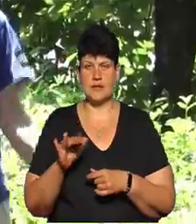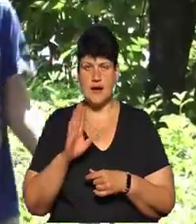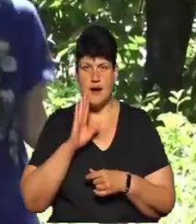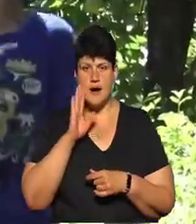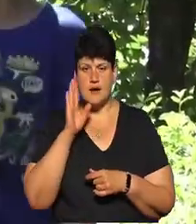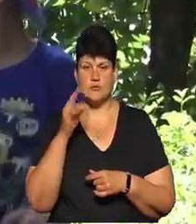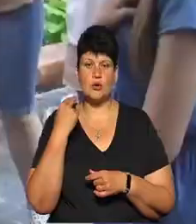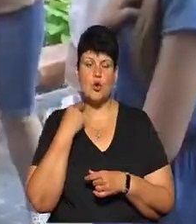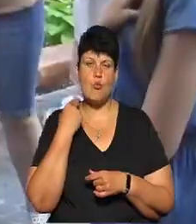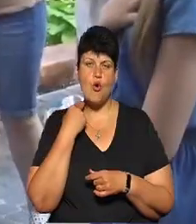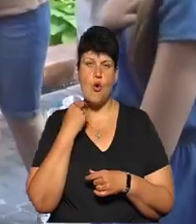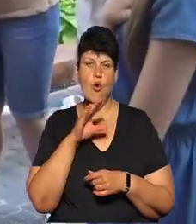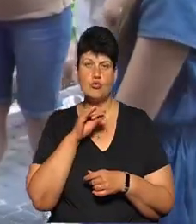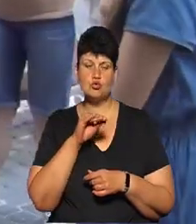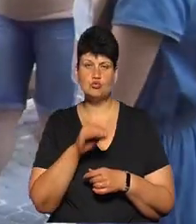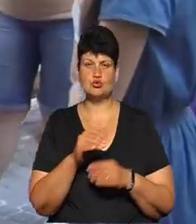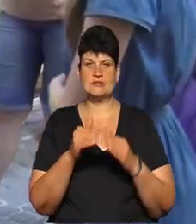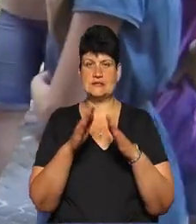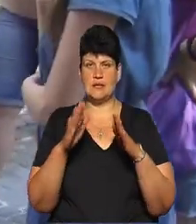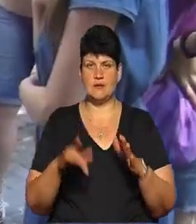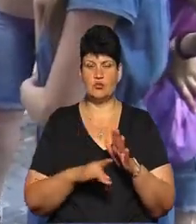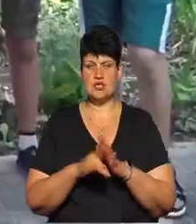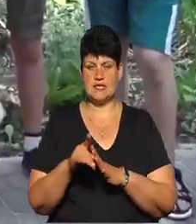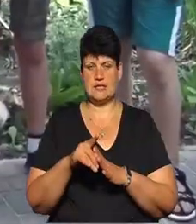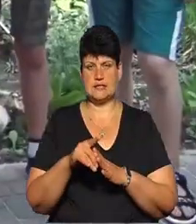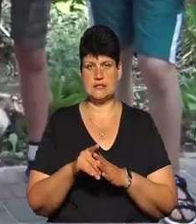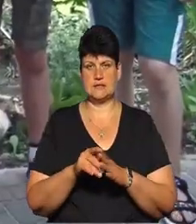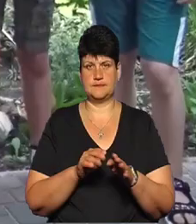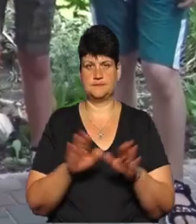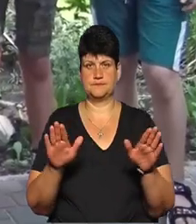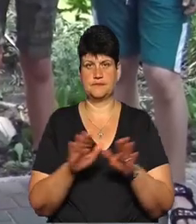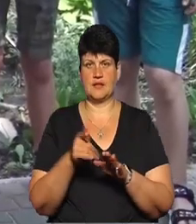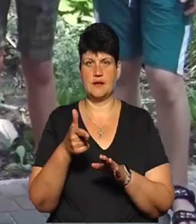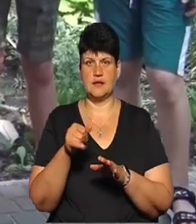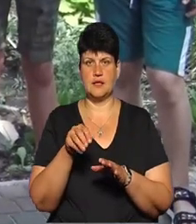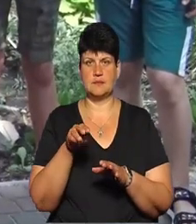англомовному таборі розпочинається з виконання гімну України.